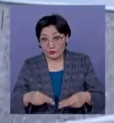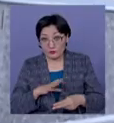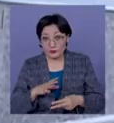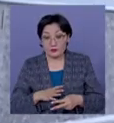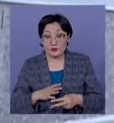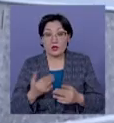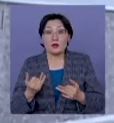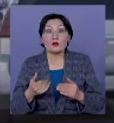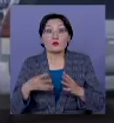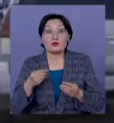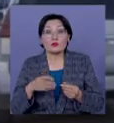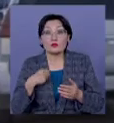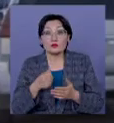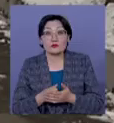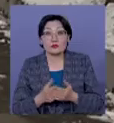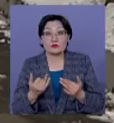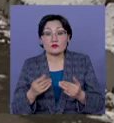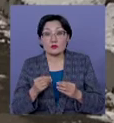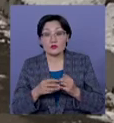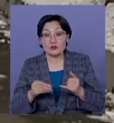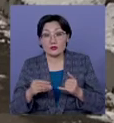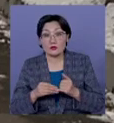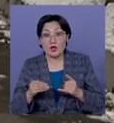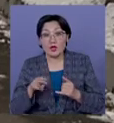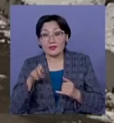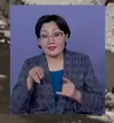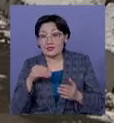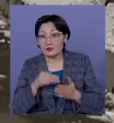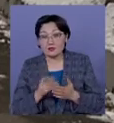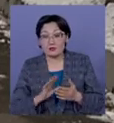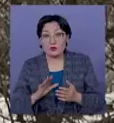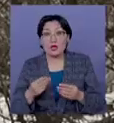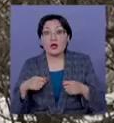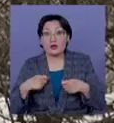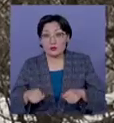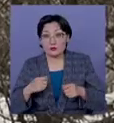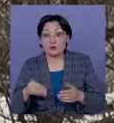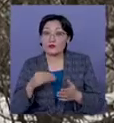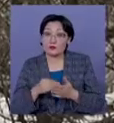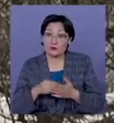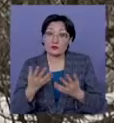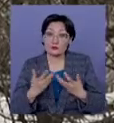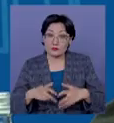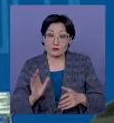болатын. Ал өтемақыға келсек, енді жер телімі кадастр бағасымен емес, нарықтық құнмен есептеледі.